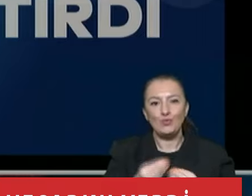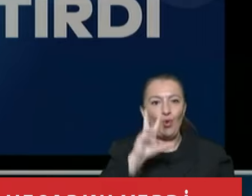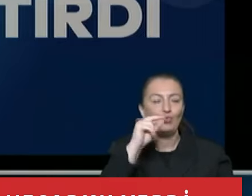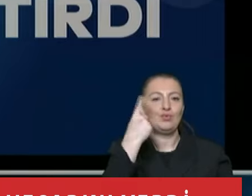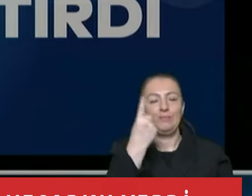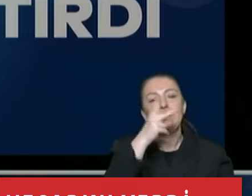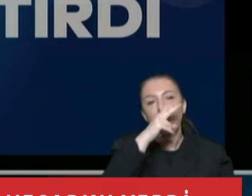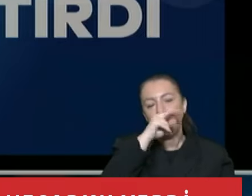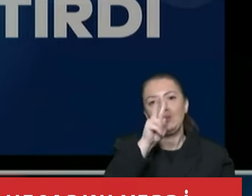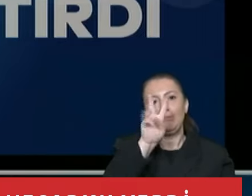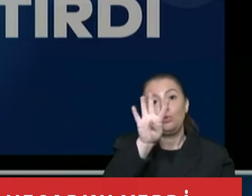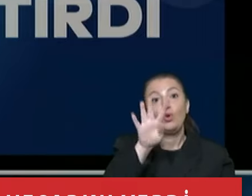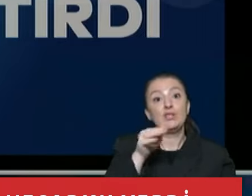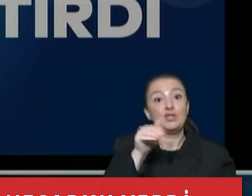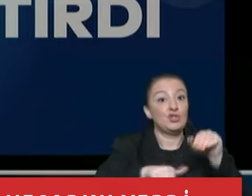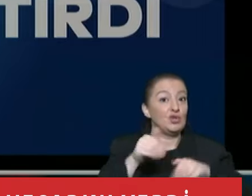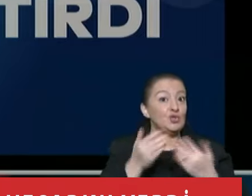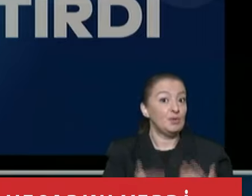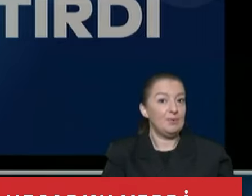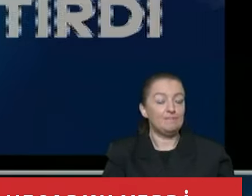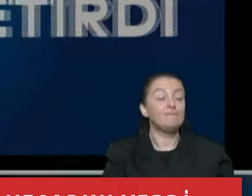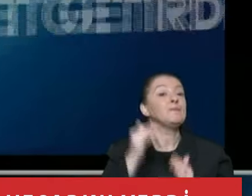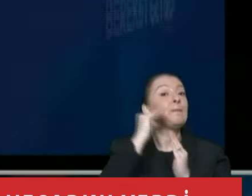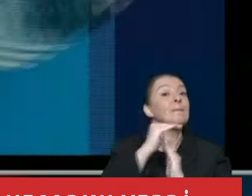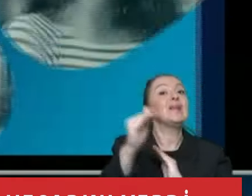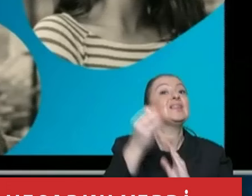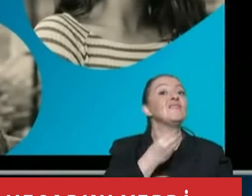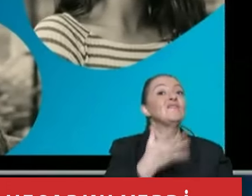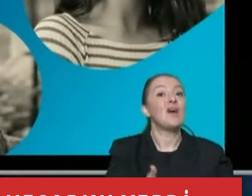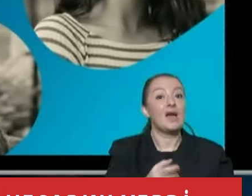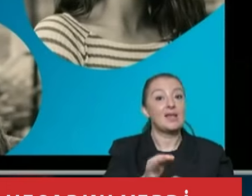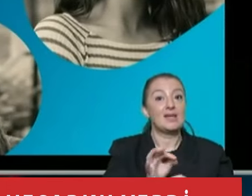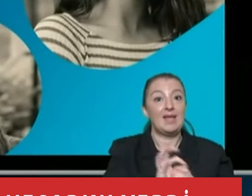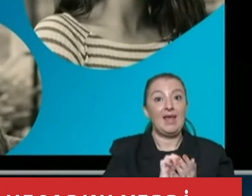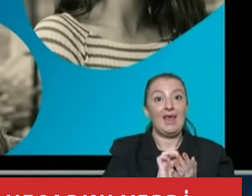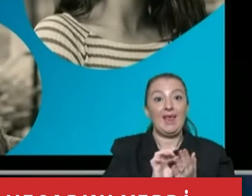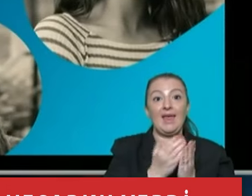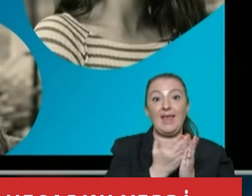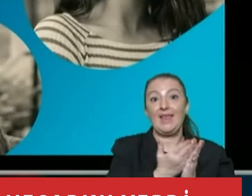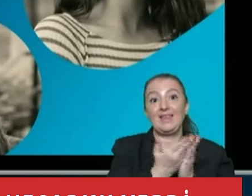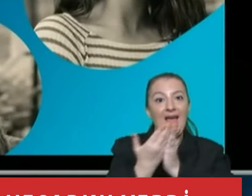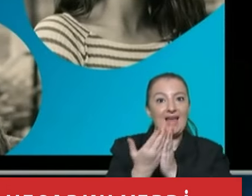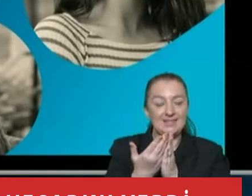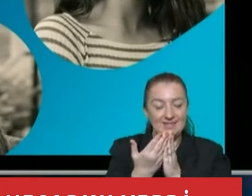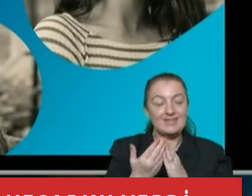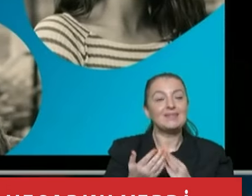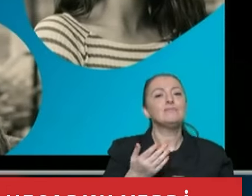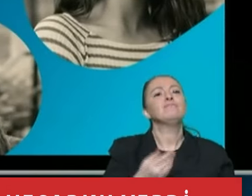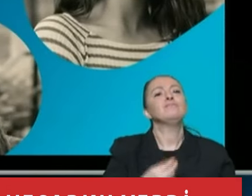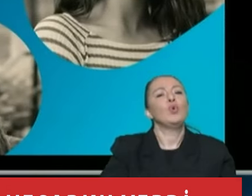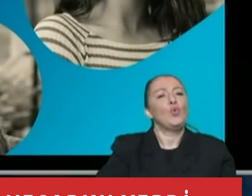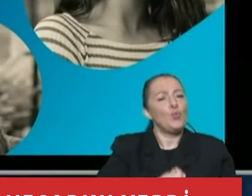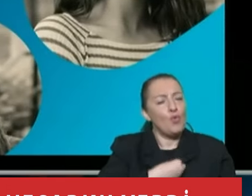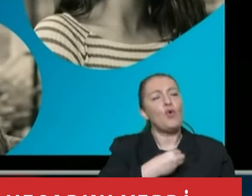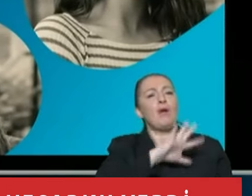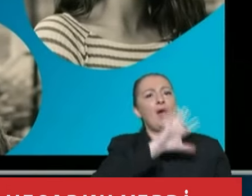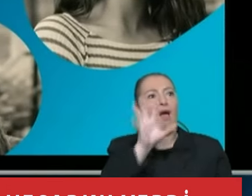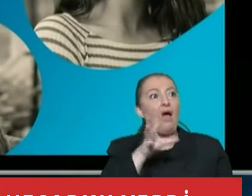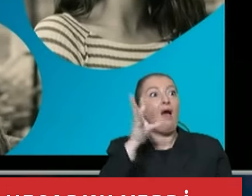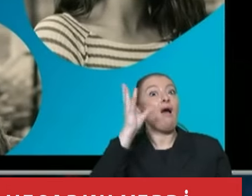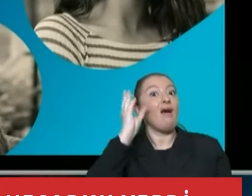2024 seçimi milletin verdiği dersin Umuyorum ki anlaşılacağını ve